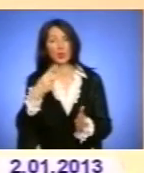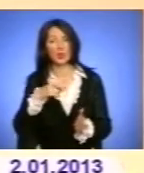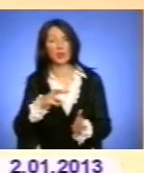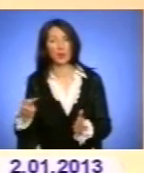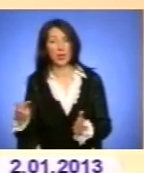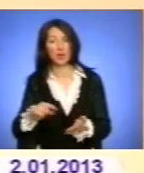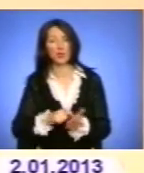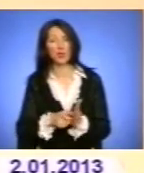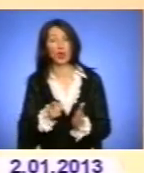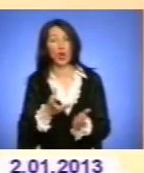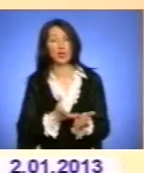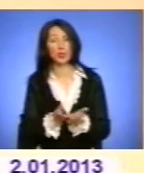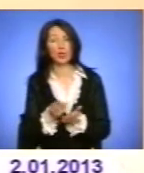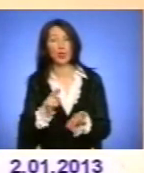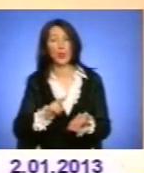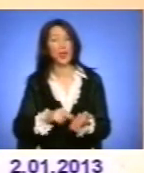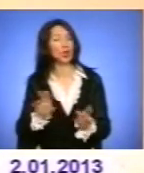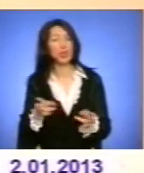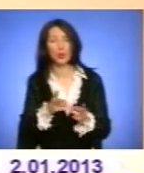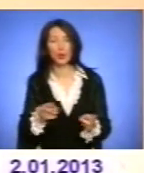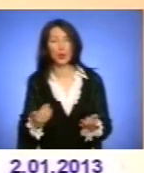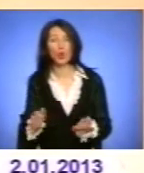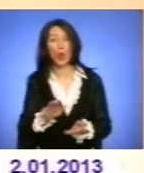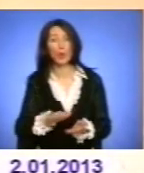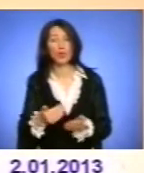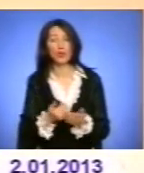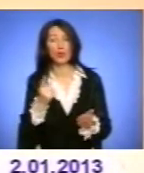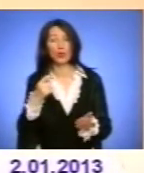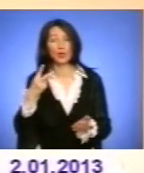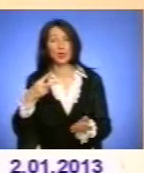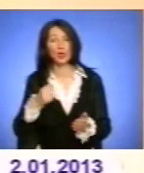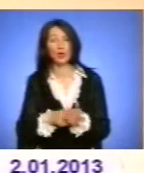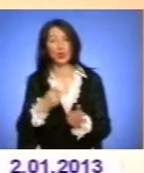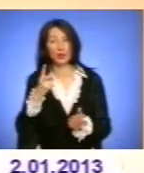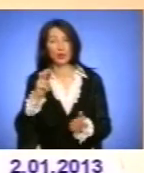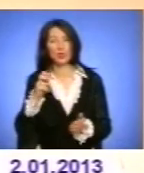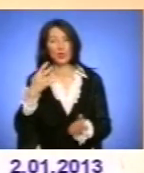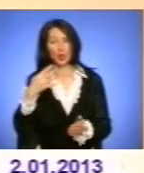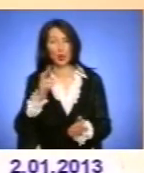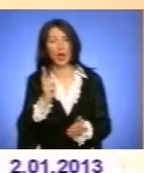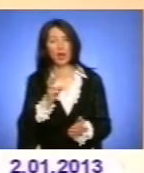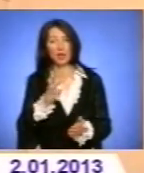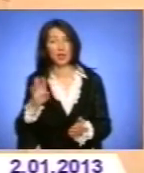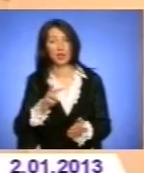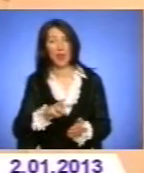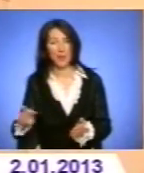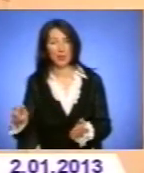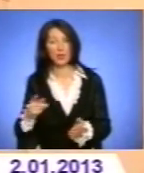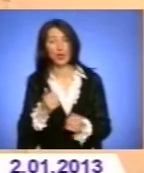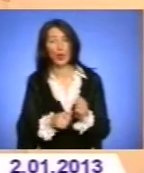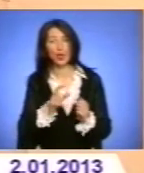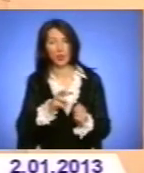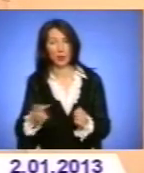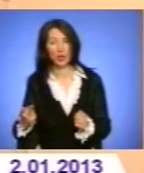то сплачувати податок не потрібно. Якщо площа від 120 до 240 квадратів, то за кожен метр доведеться